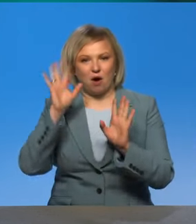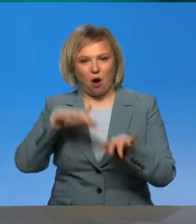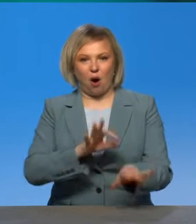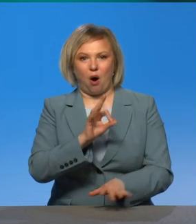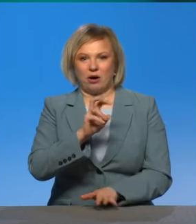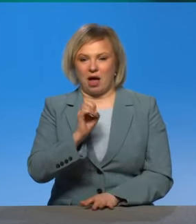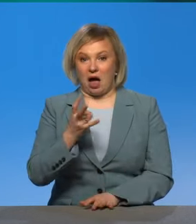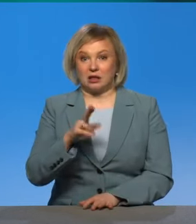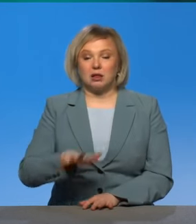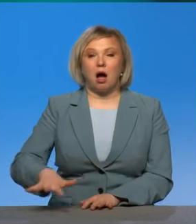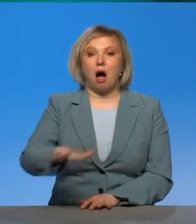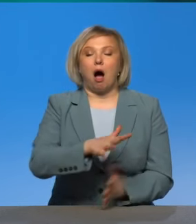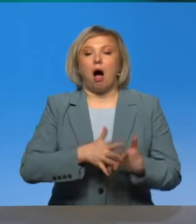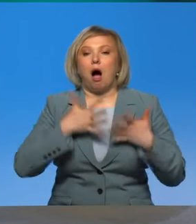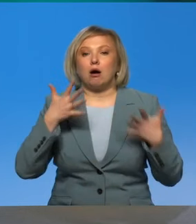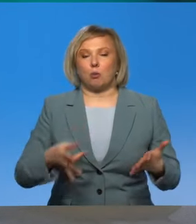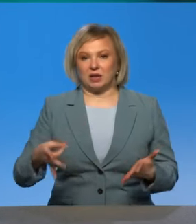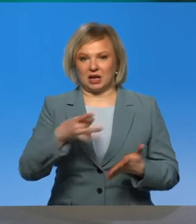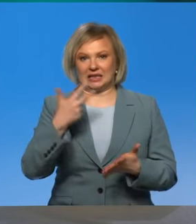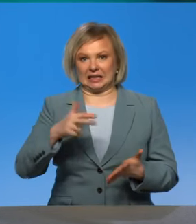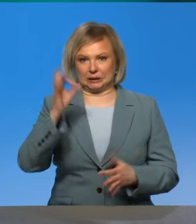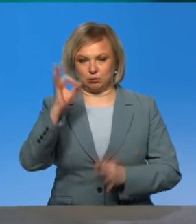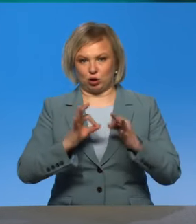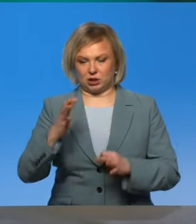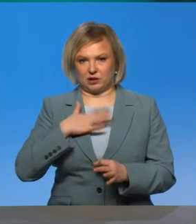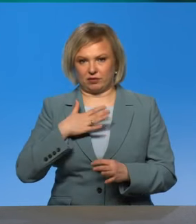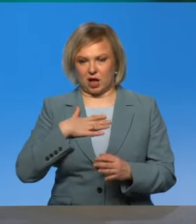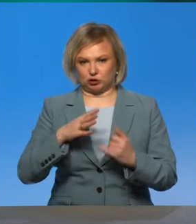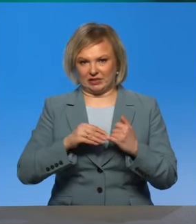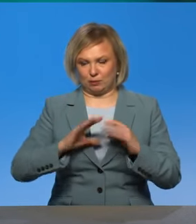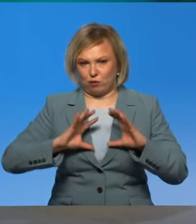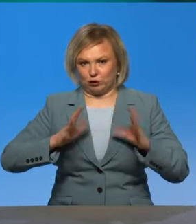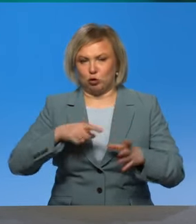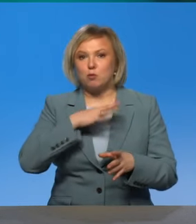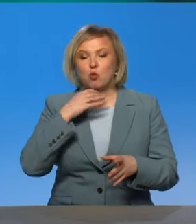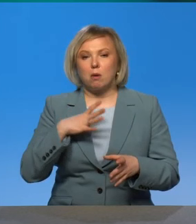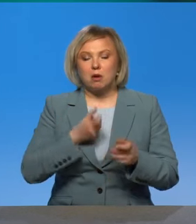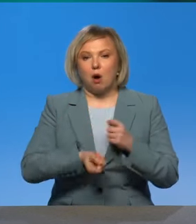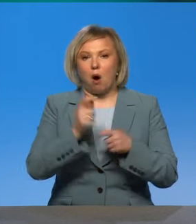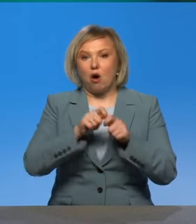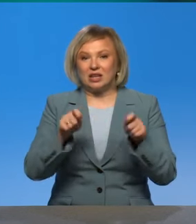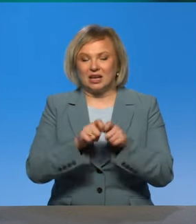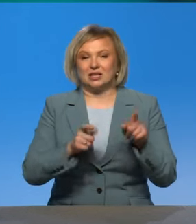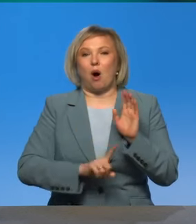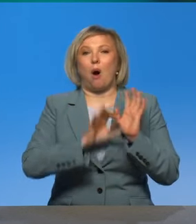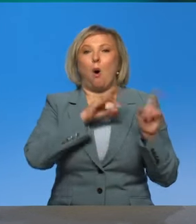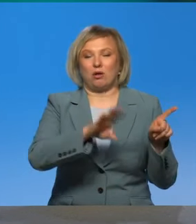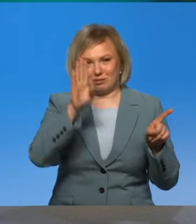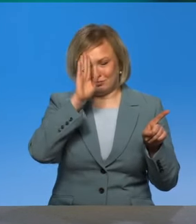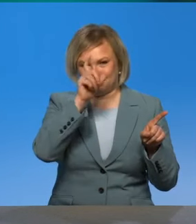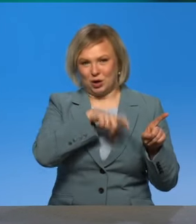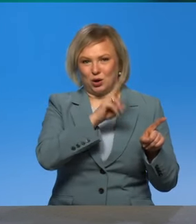огромнейший регион, 30% нашего земного шара, и там достаточно много было открытий, начиная с Крузенштерна и далее, и